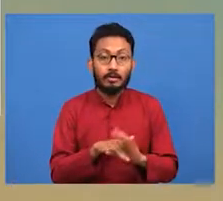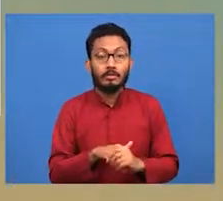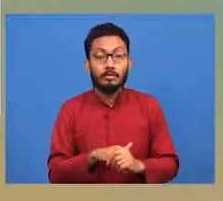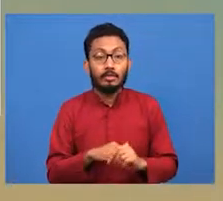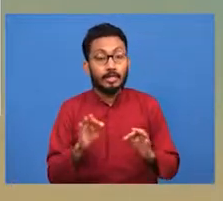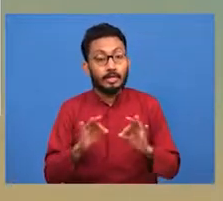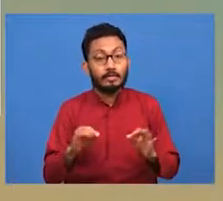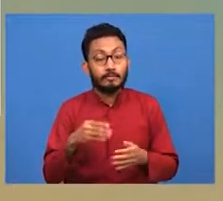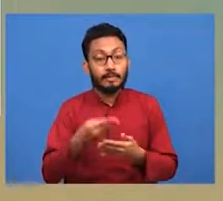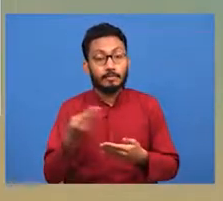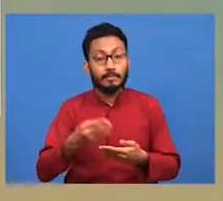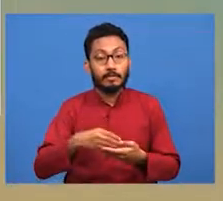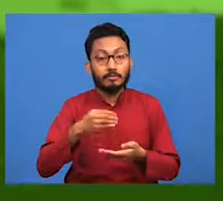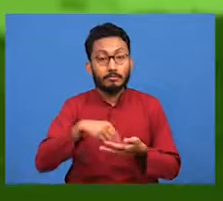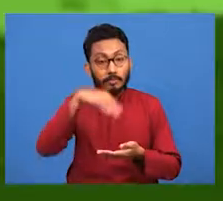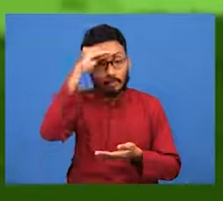di atas sofa.